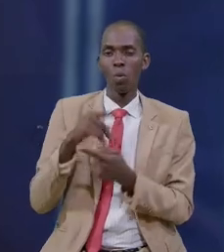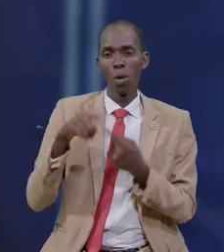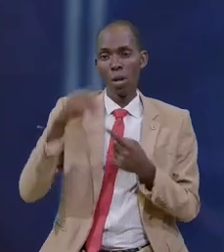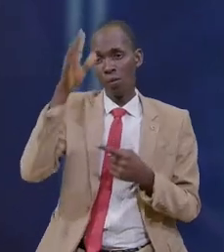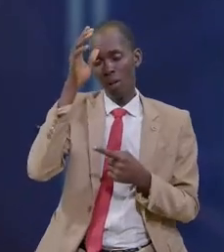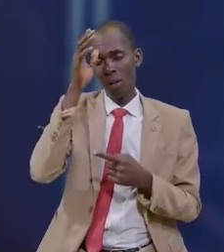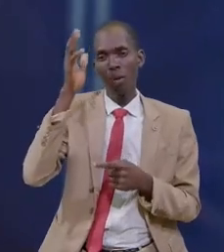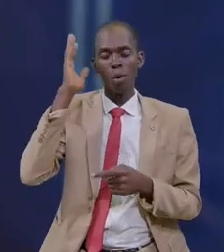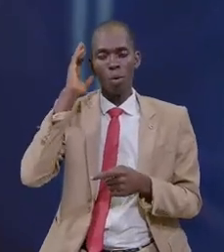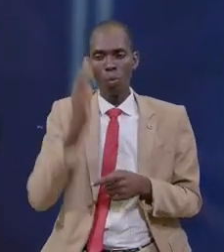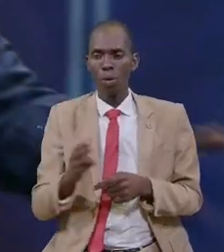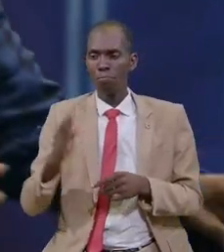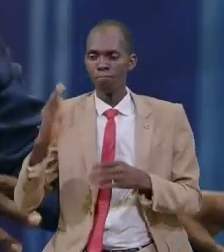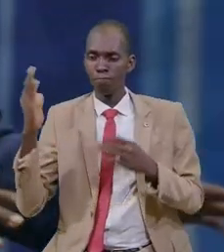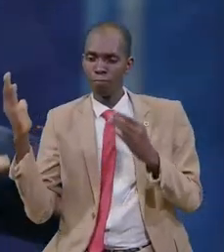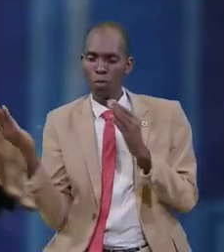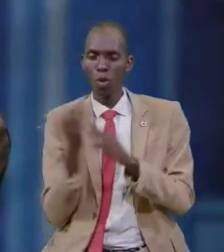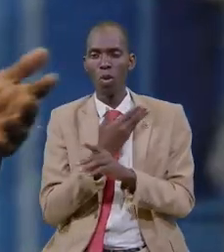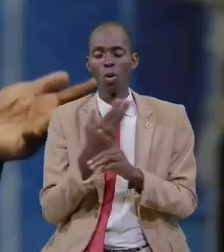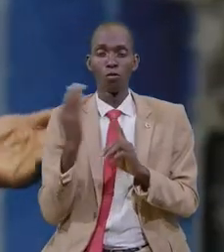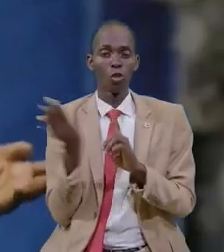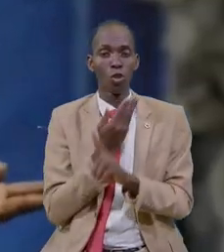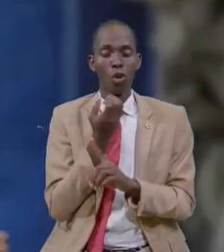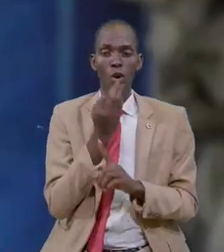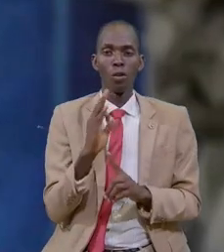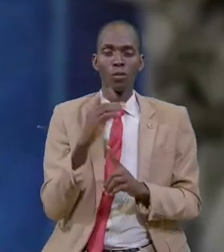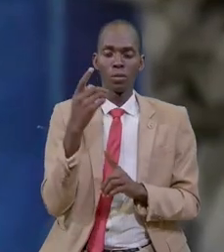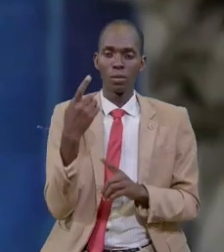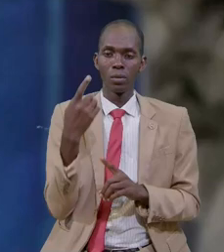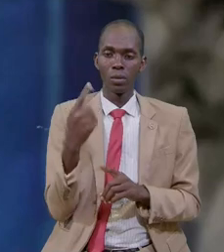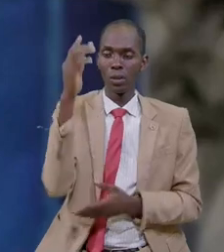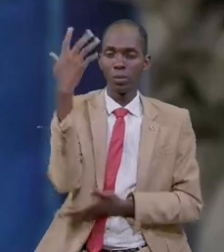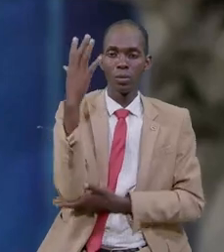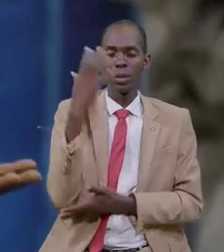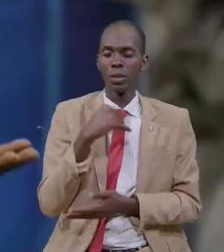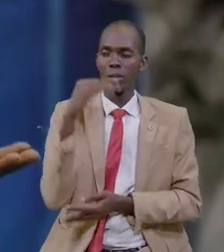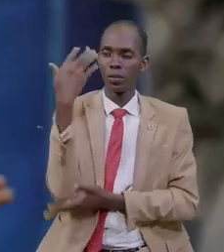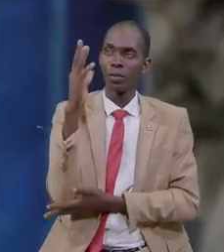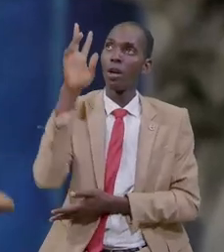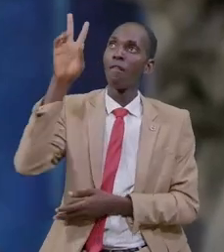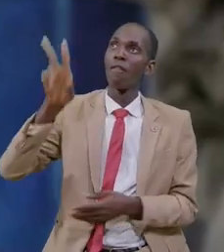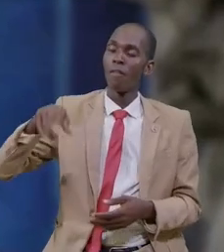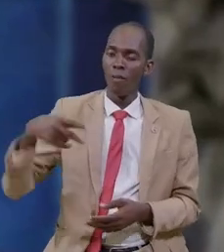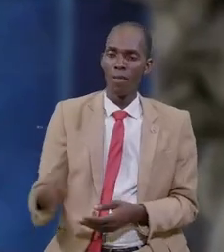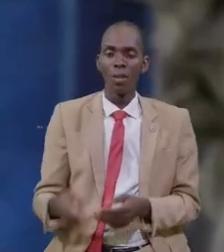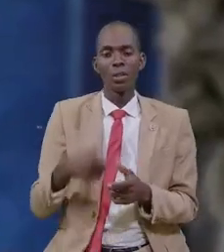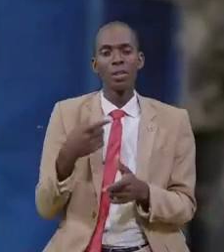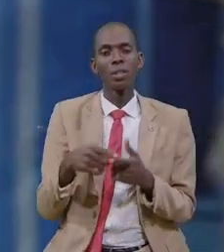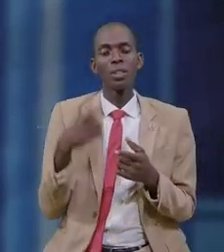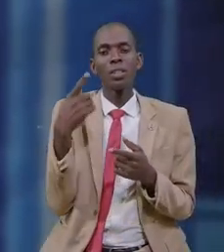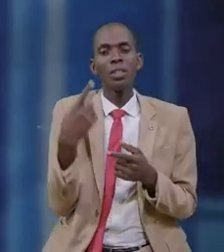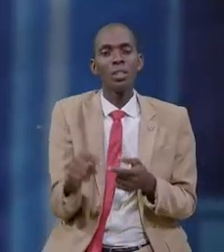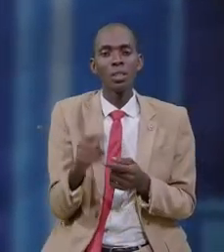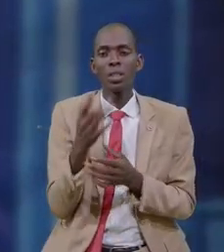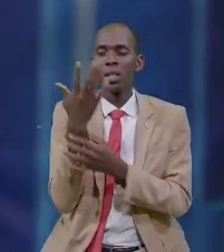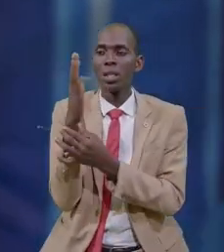un arbre et l'arbre tombait. Toutes les feuilles semblaient fraîches, tous les fruits semblaient